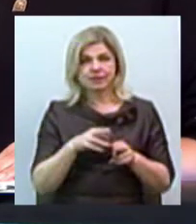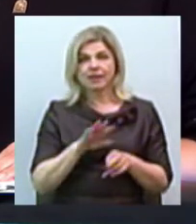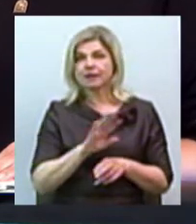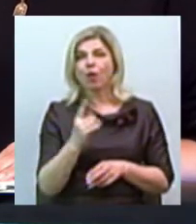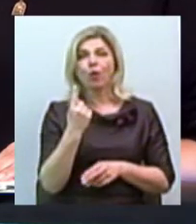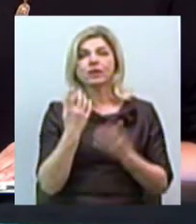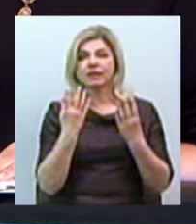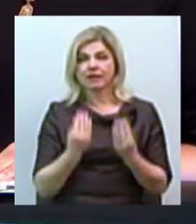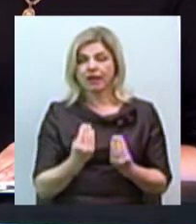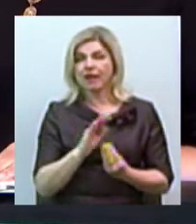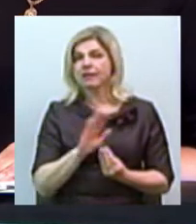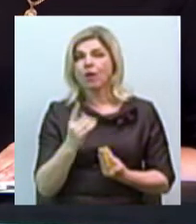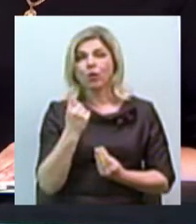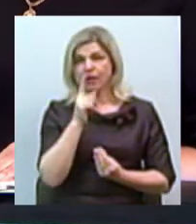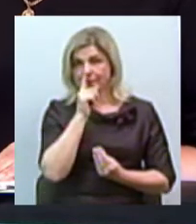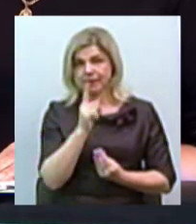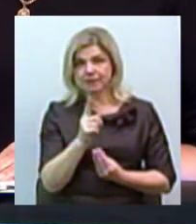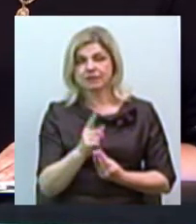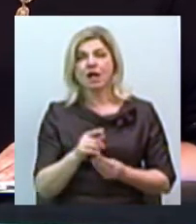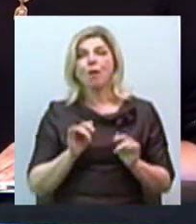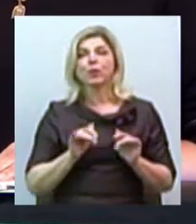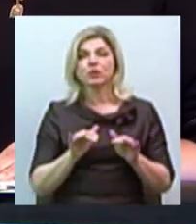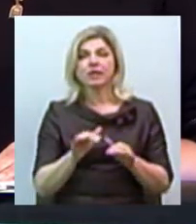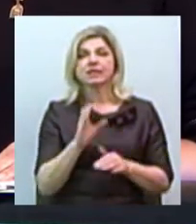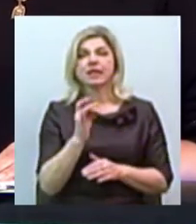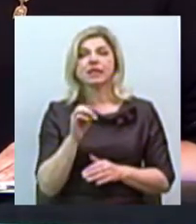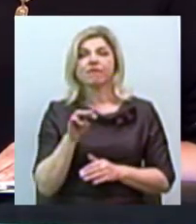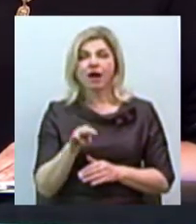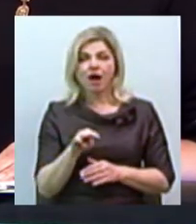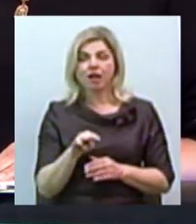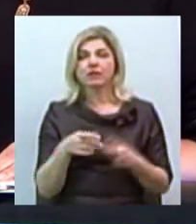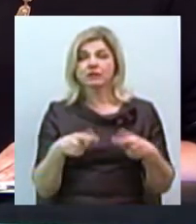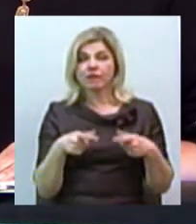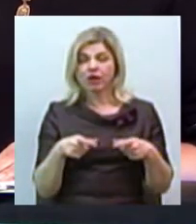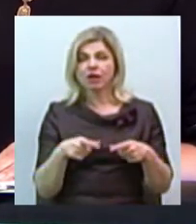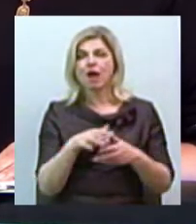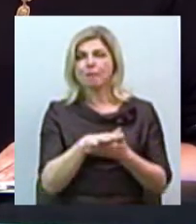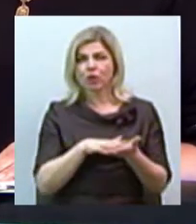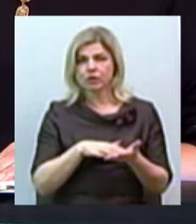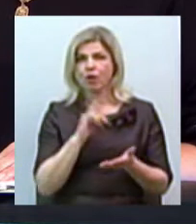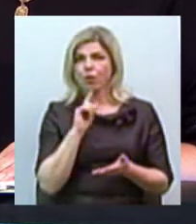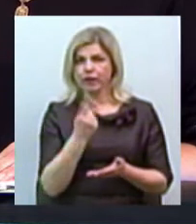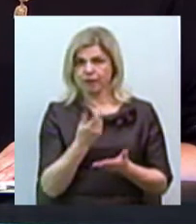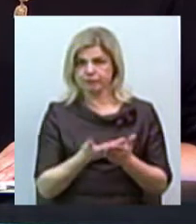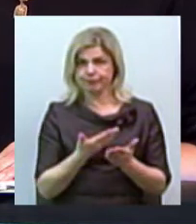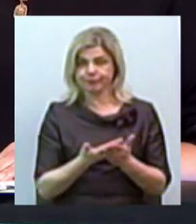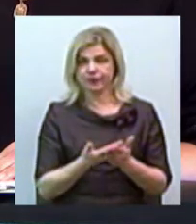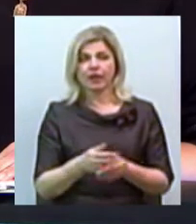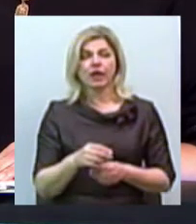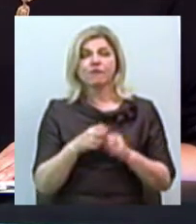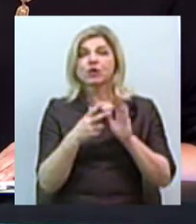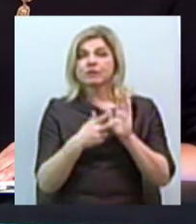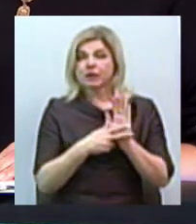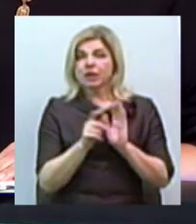навіть не один місяць. Процедура сертифікації триває майже рік. Ми сьогодні сказали, що 15-те число, сьогодні